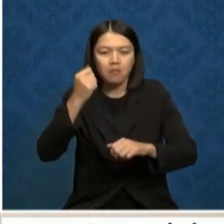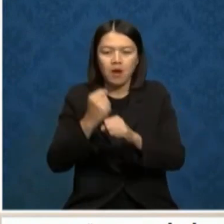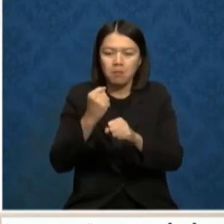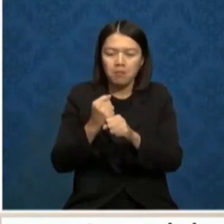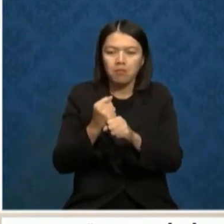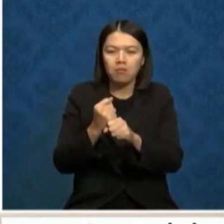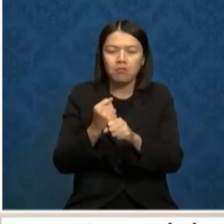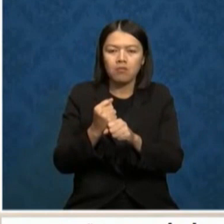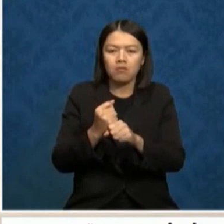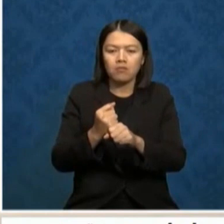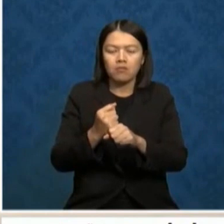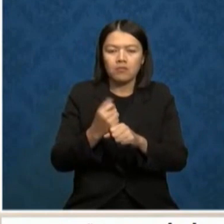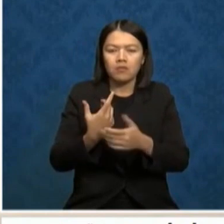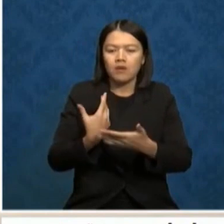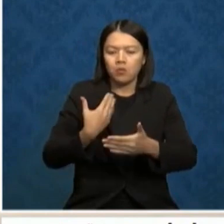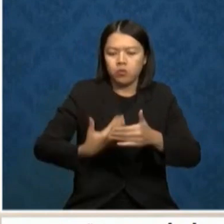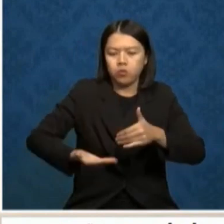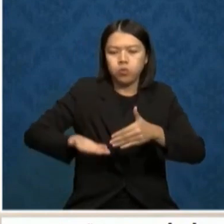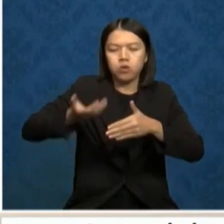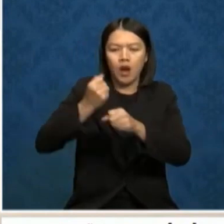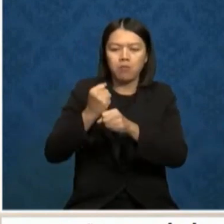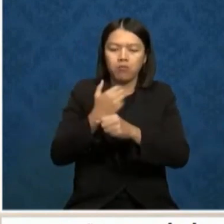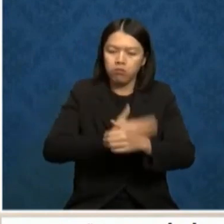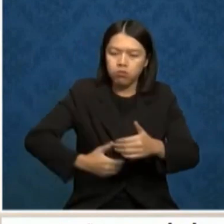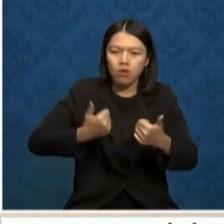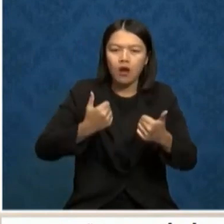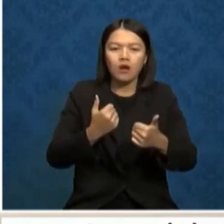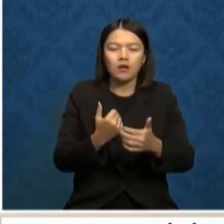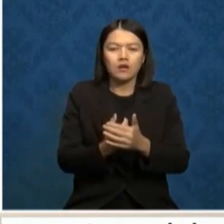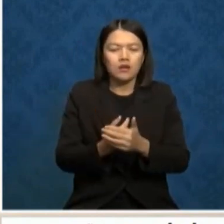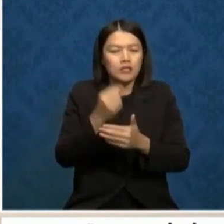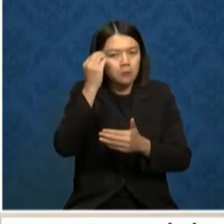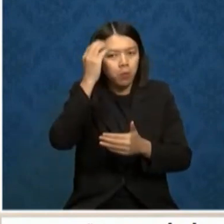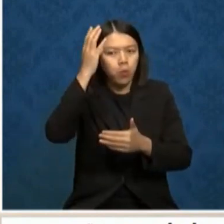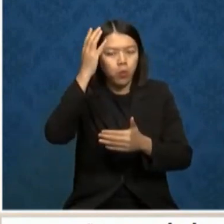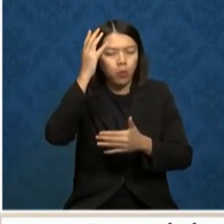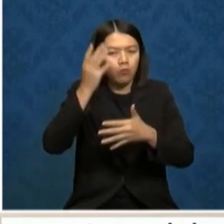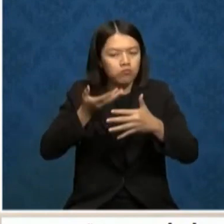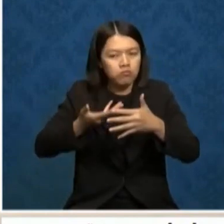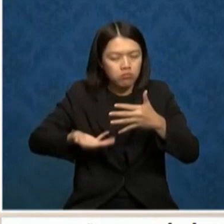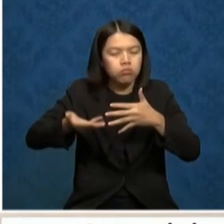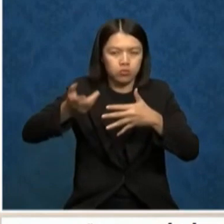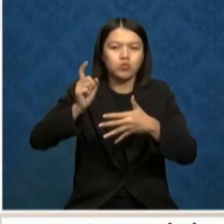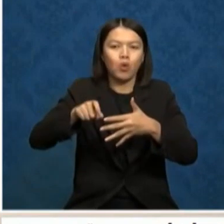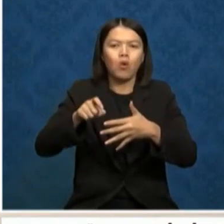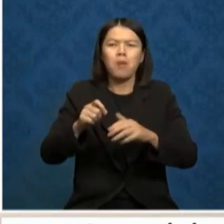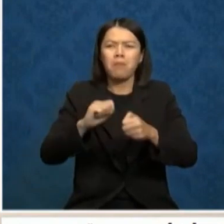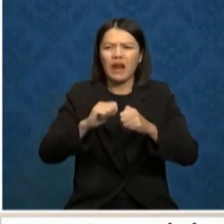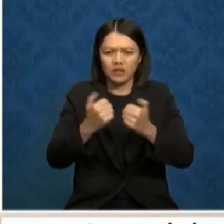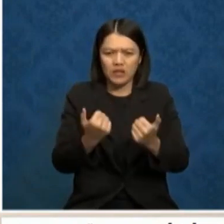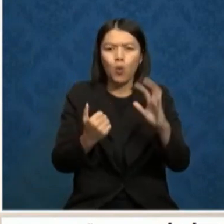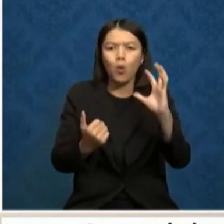นาศักยภาพที่สูงขึ้นทั้งในส่วนของ upskill reskill นะคะเพราะปัญหาของโลกเราขน